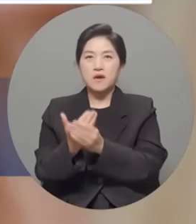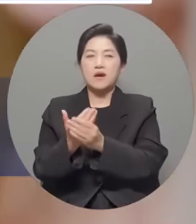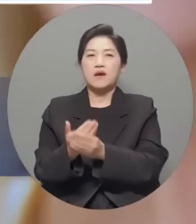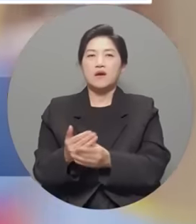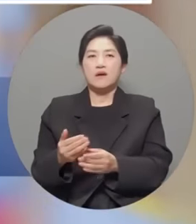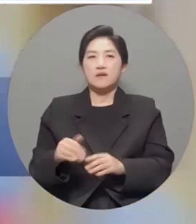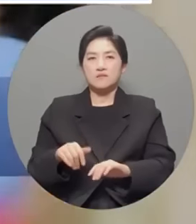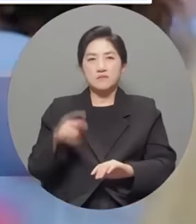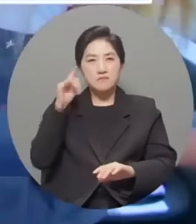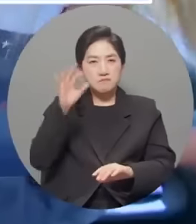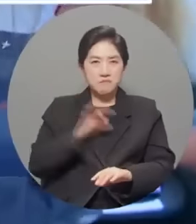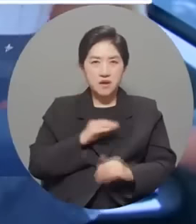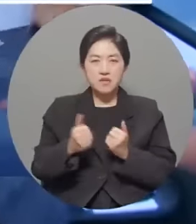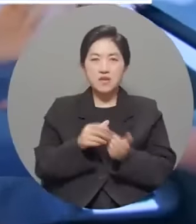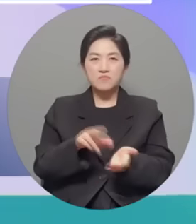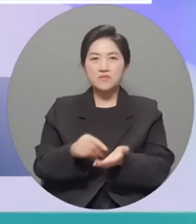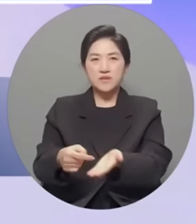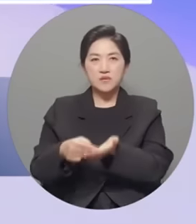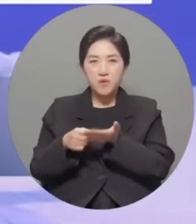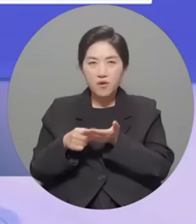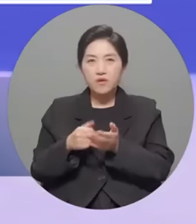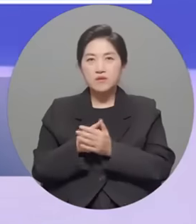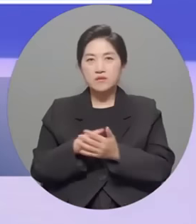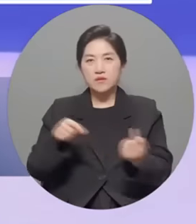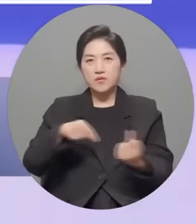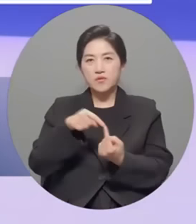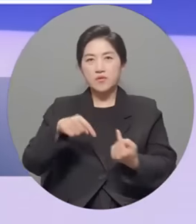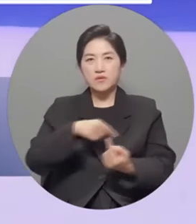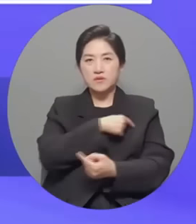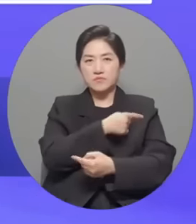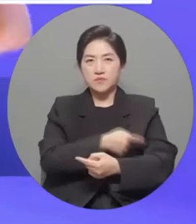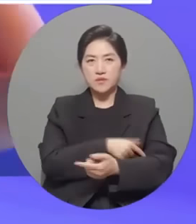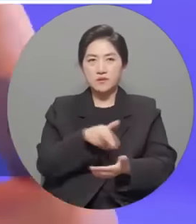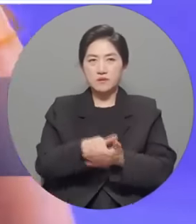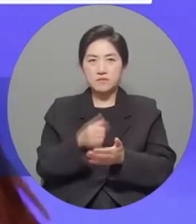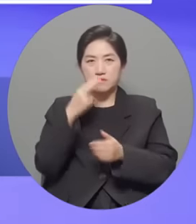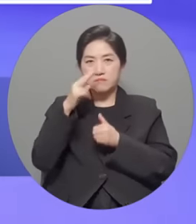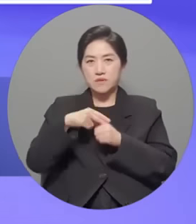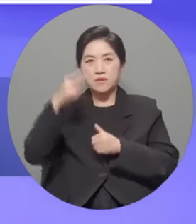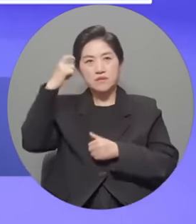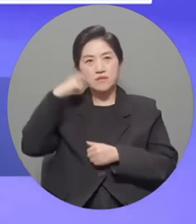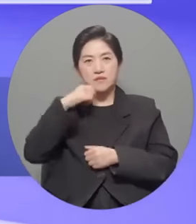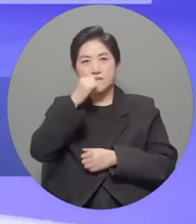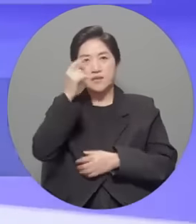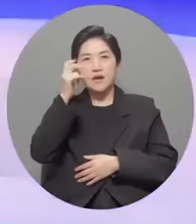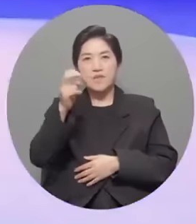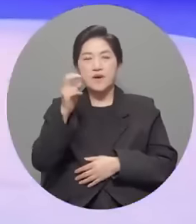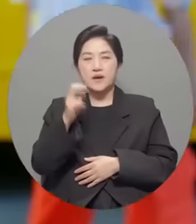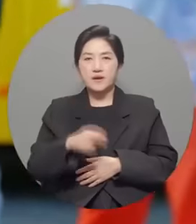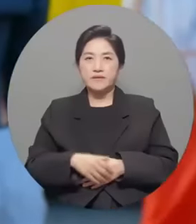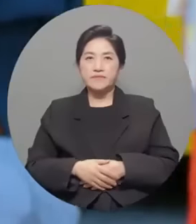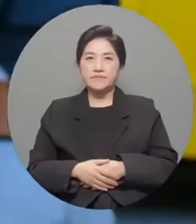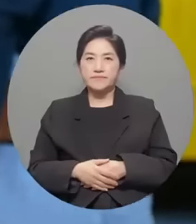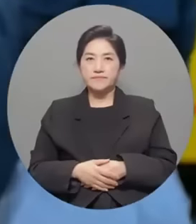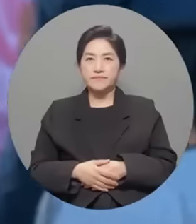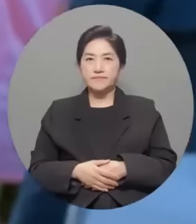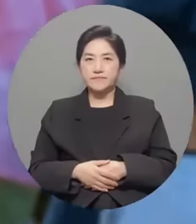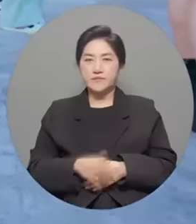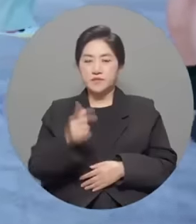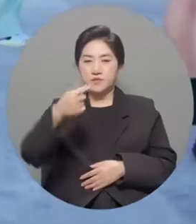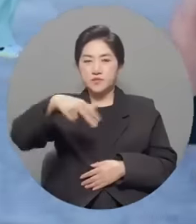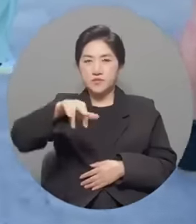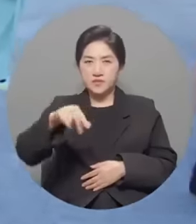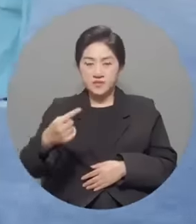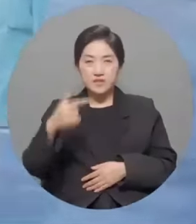거기에 대한 문제제기들이 있었던 것 같고 경영권 입장에서는 이게 마치 도전처럼 느껴지는 부분이 있을 것 같고 뉴진스가 다음